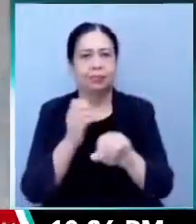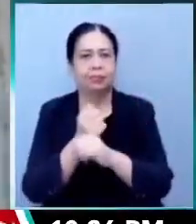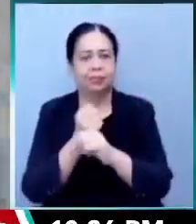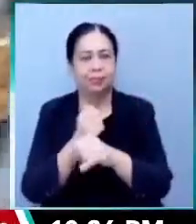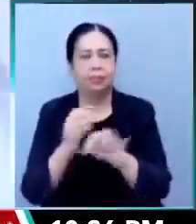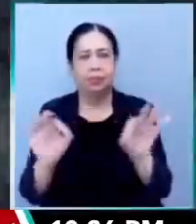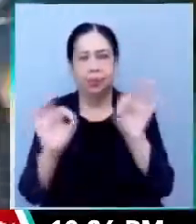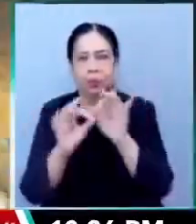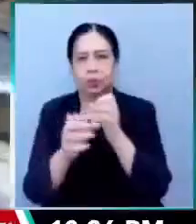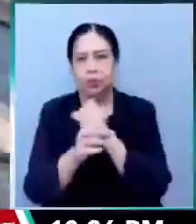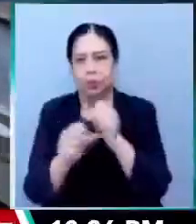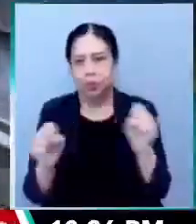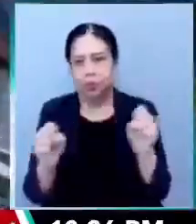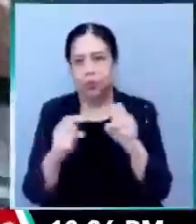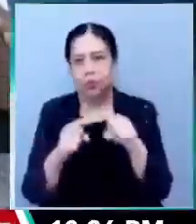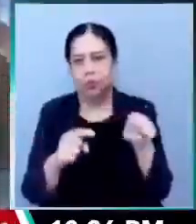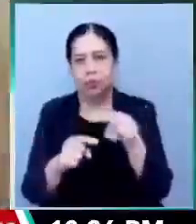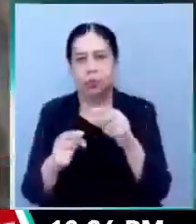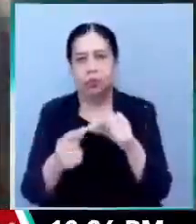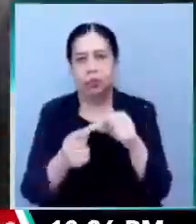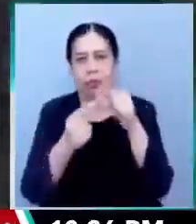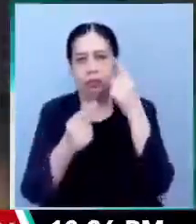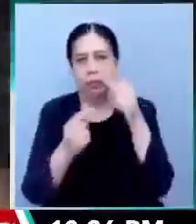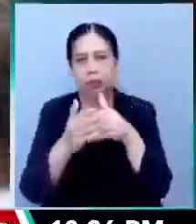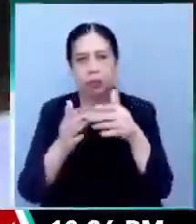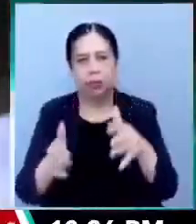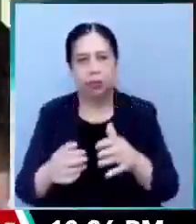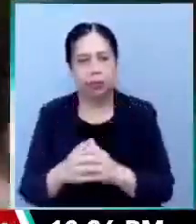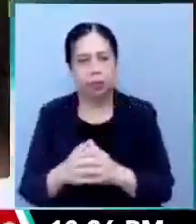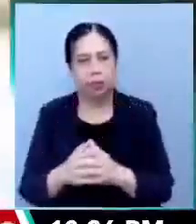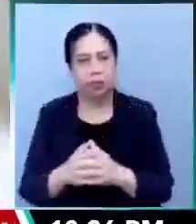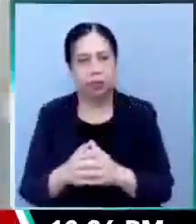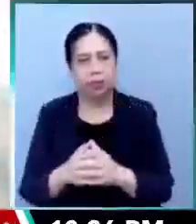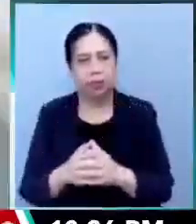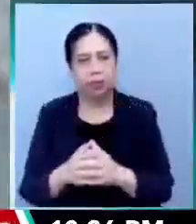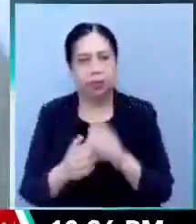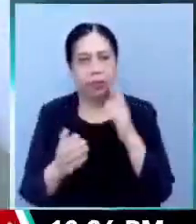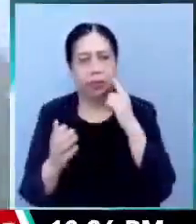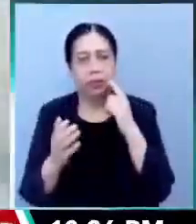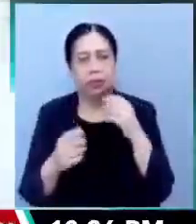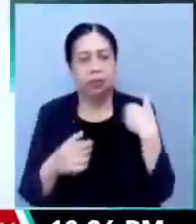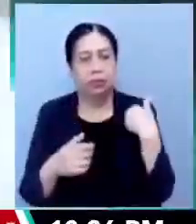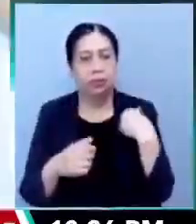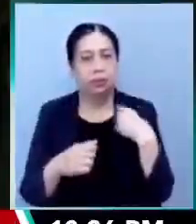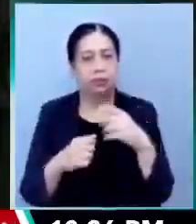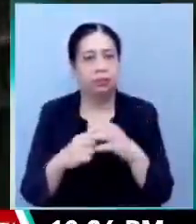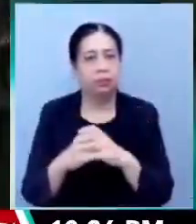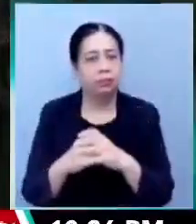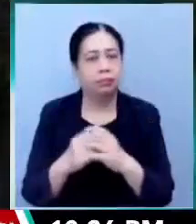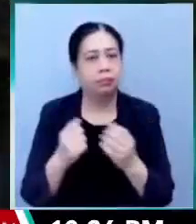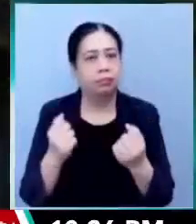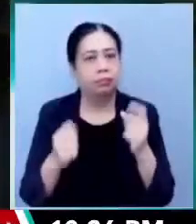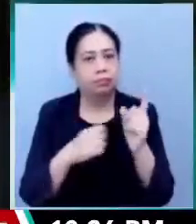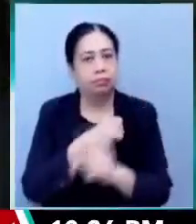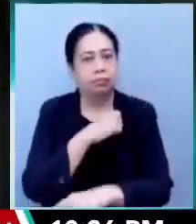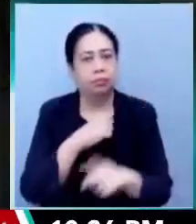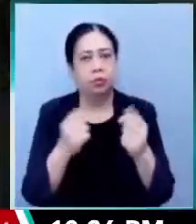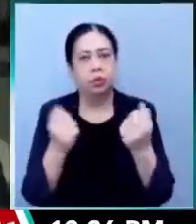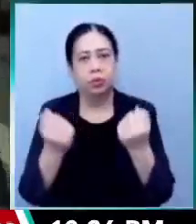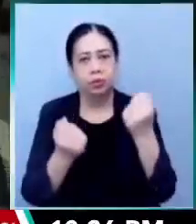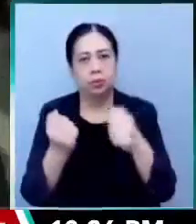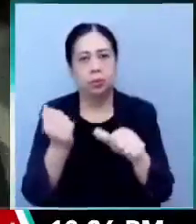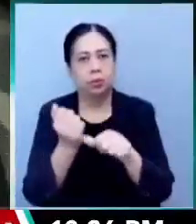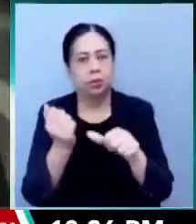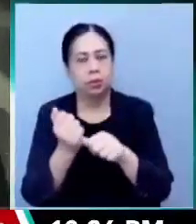lalo na ng mga estudyante. Kapag may paglabag, damay sa multa ang pasahero, driver at konduktor. Hiling naman ng ilang